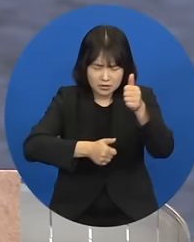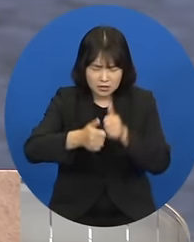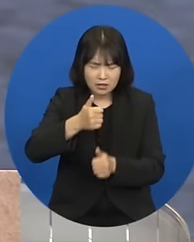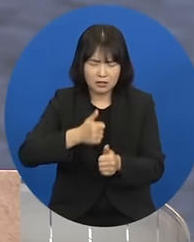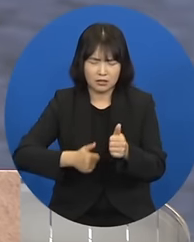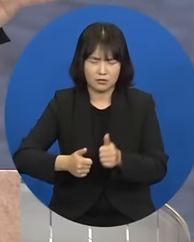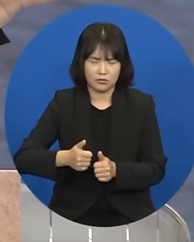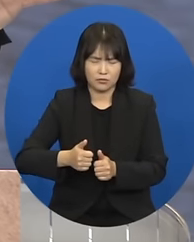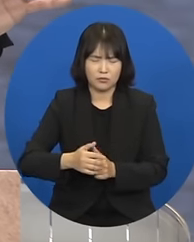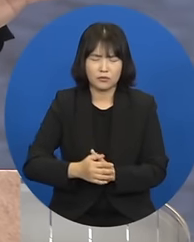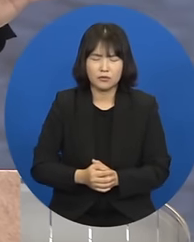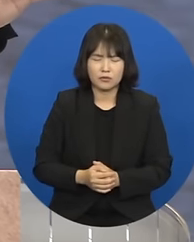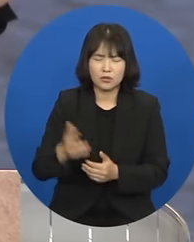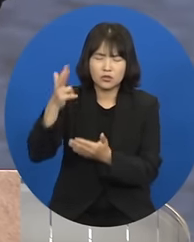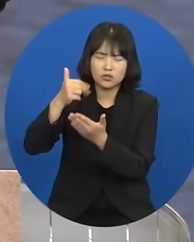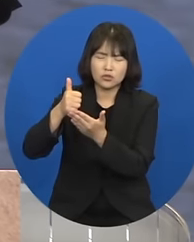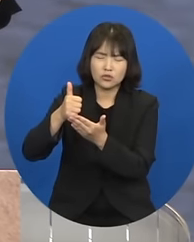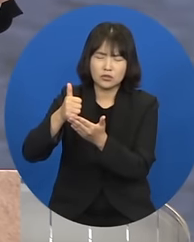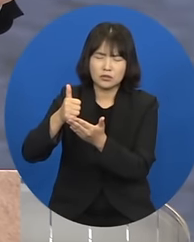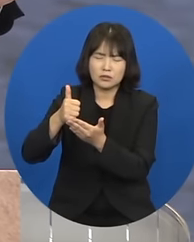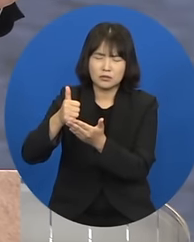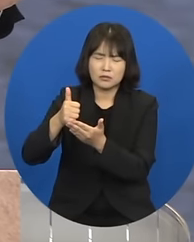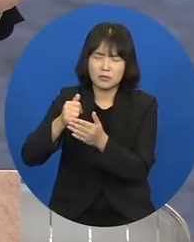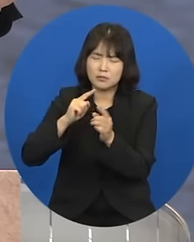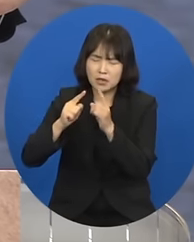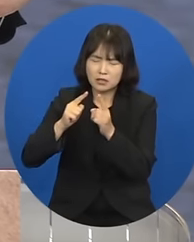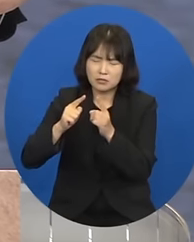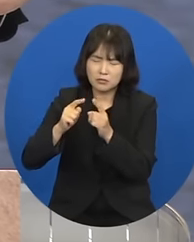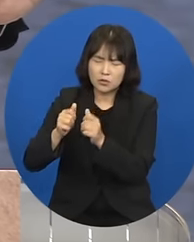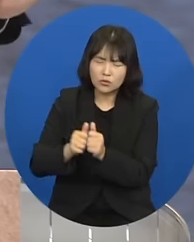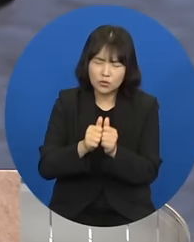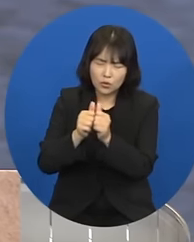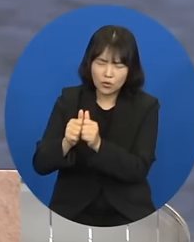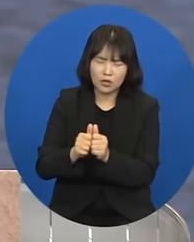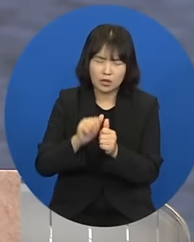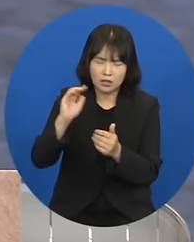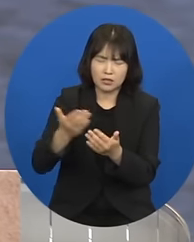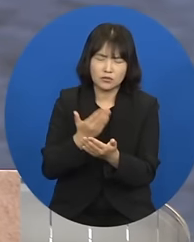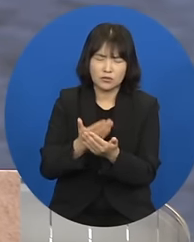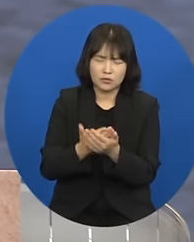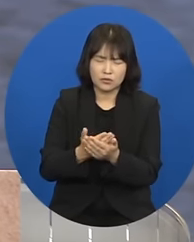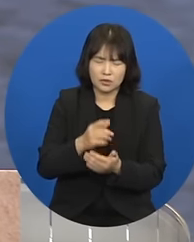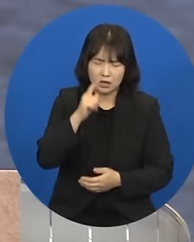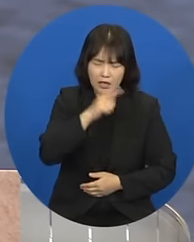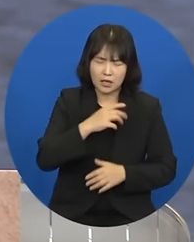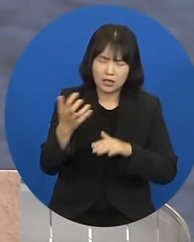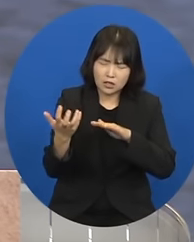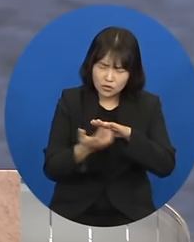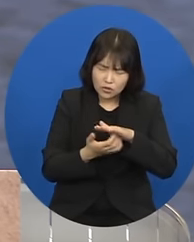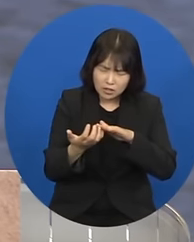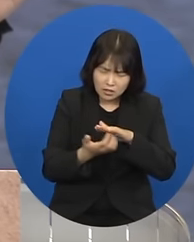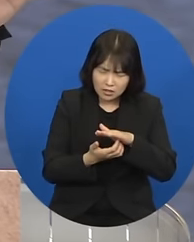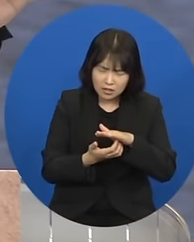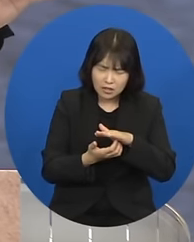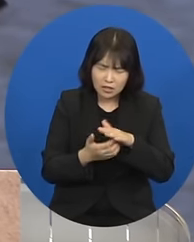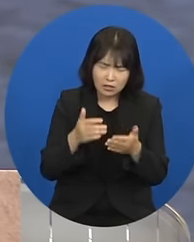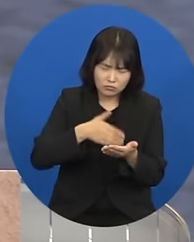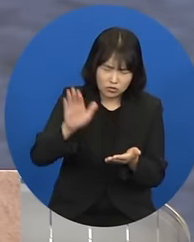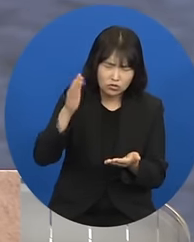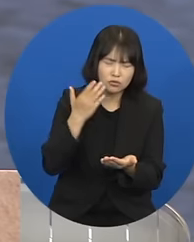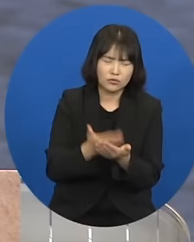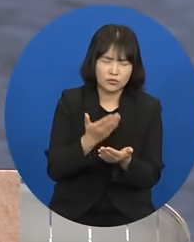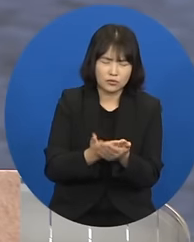하나님 주님과 진정으로 말씀으로 동행하는 세대가 되게 하여 주시옵소서. 악한 꾀를 아버지 하나님 물리쳐